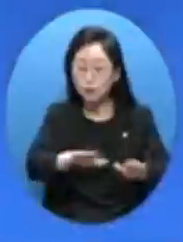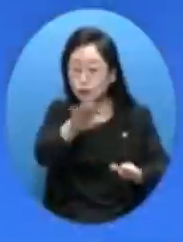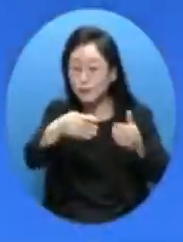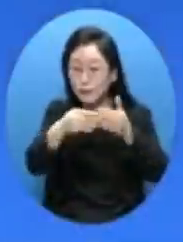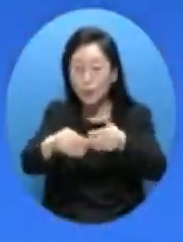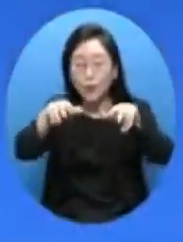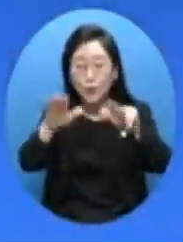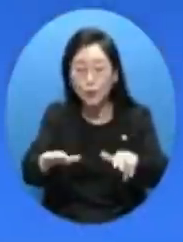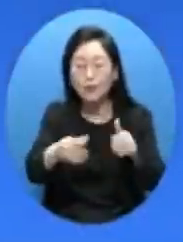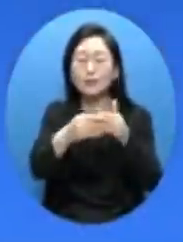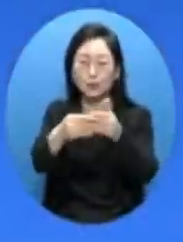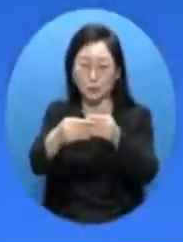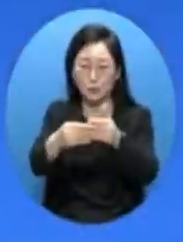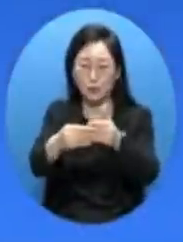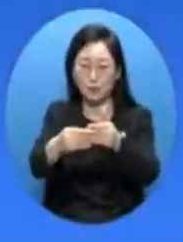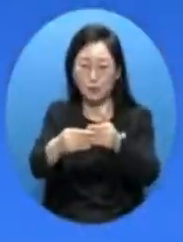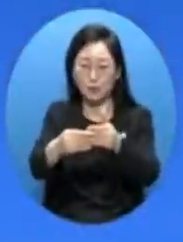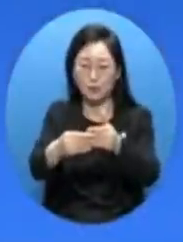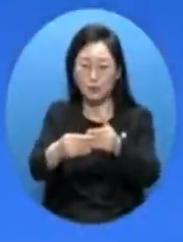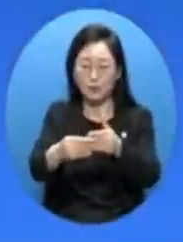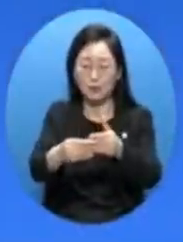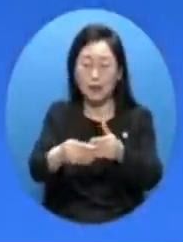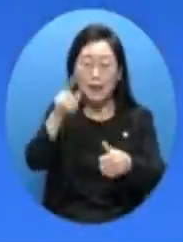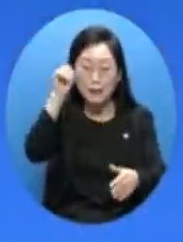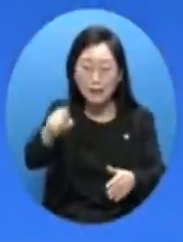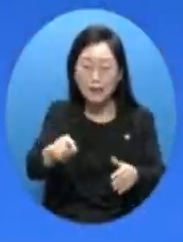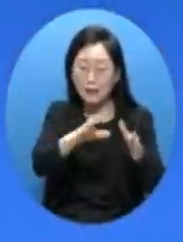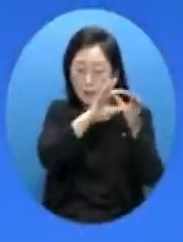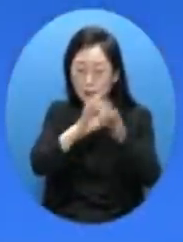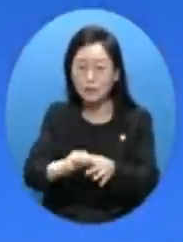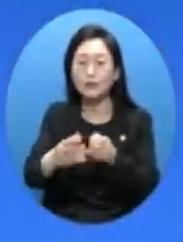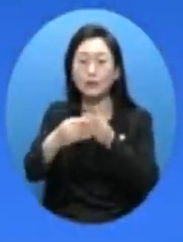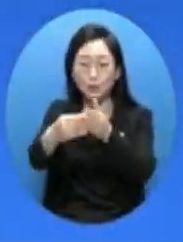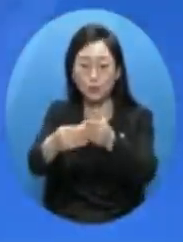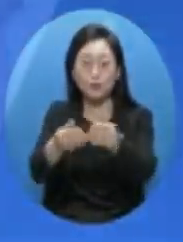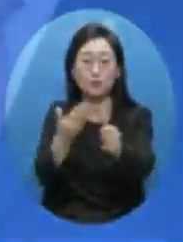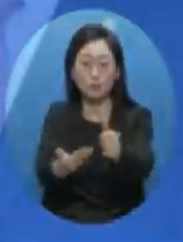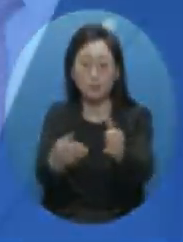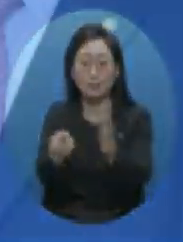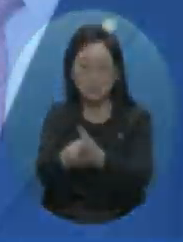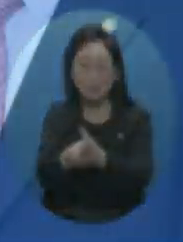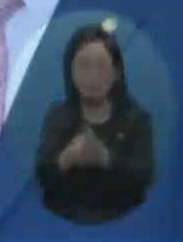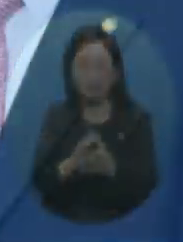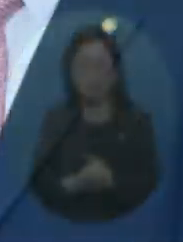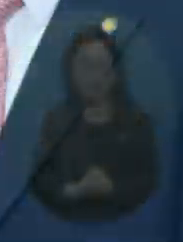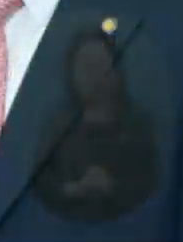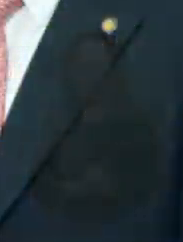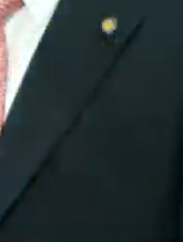주님께서 오늘 우리를 인도하시고 내일도 우리를 인도해 주실 것입니다.